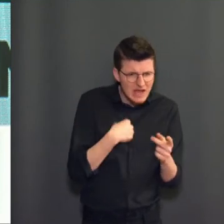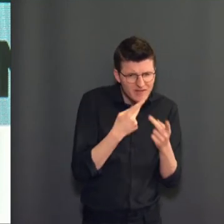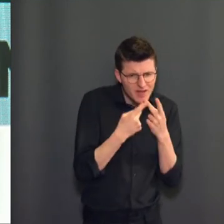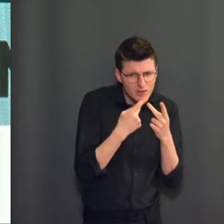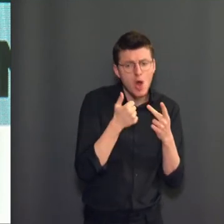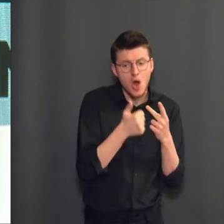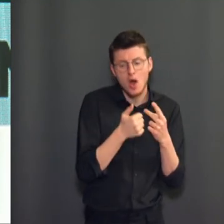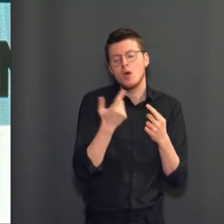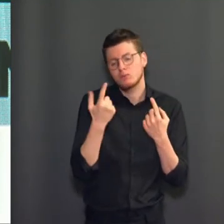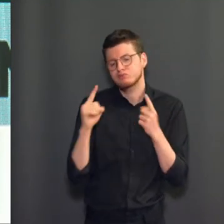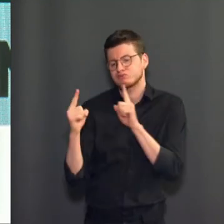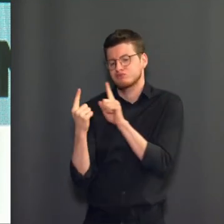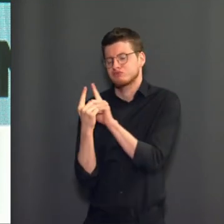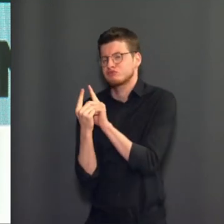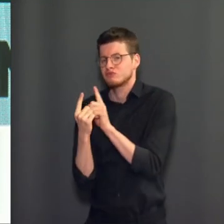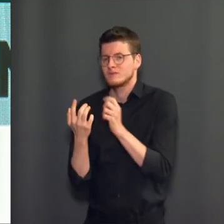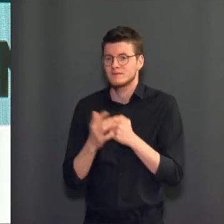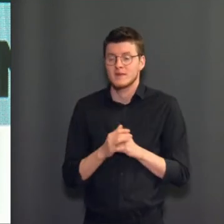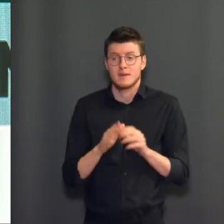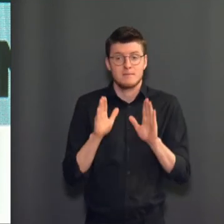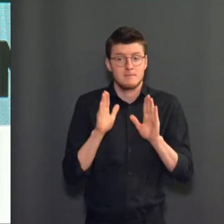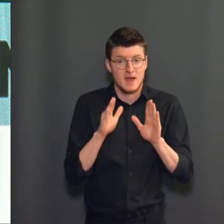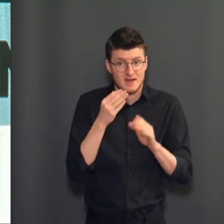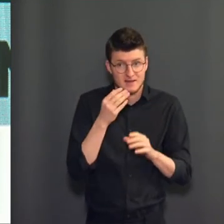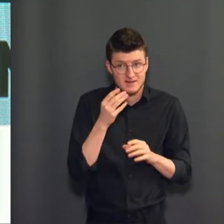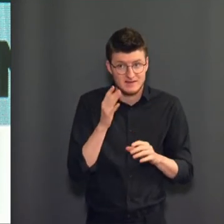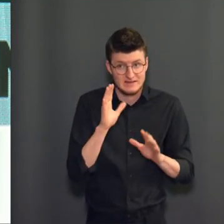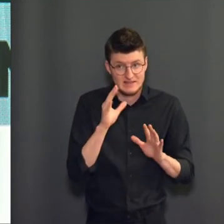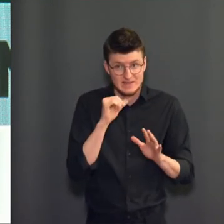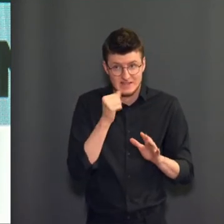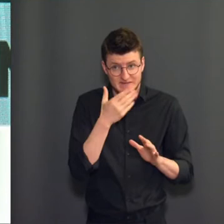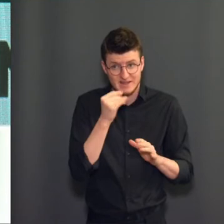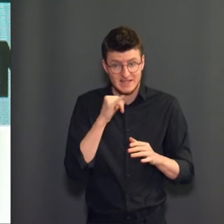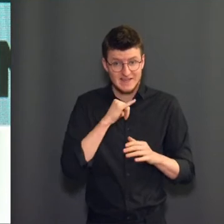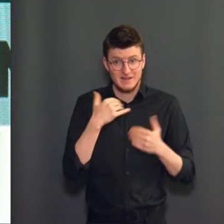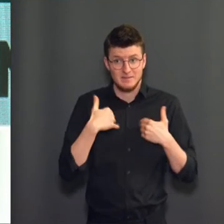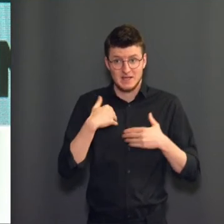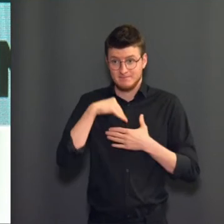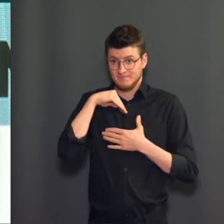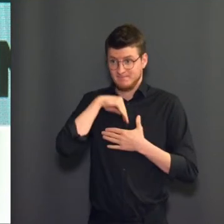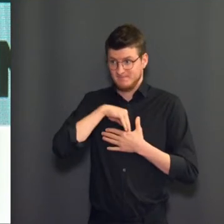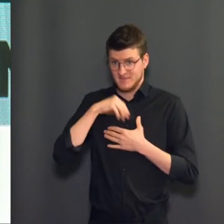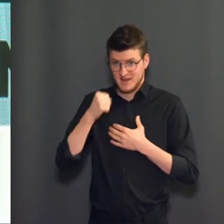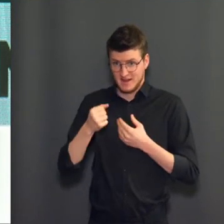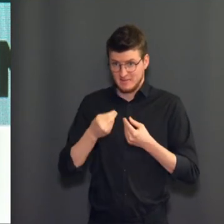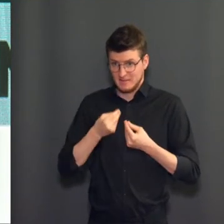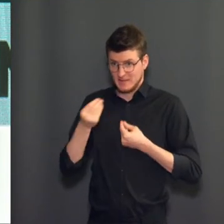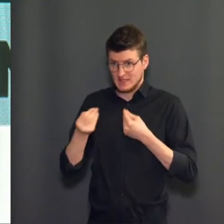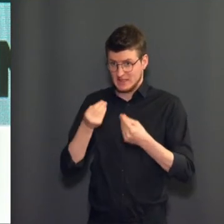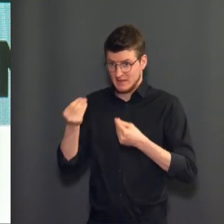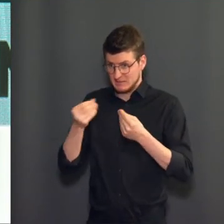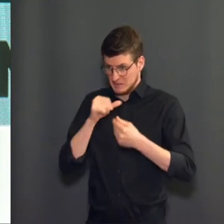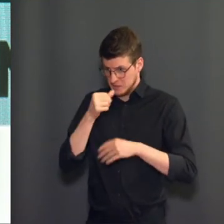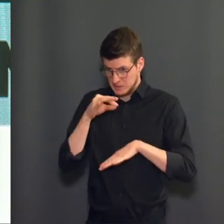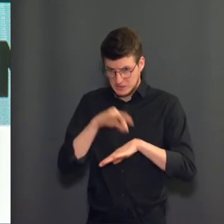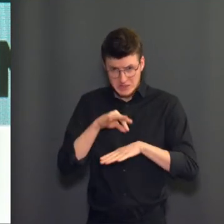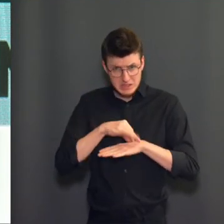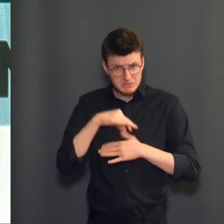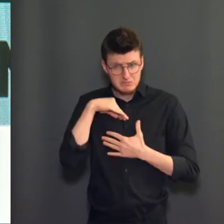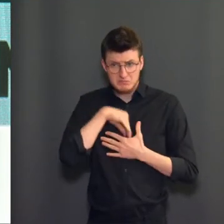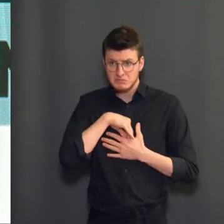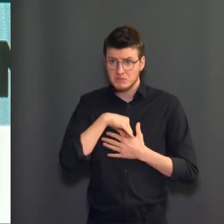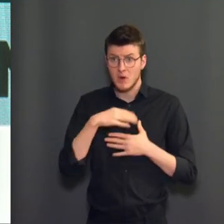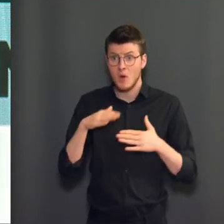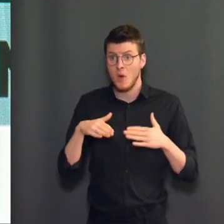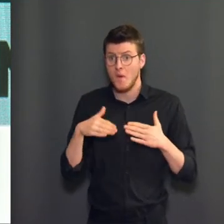Vergeet niet dat sommige mensen besmettelijk kunnen zijn zonder symptomen of vaak reeds besmettelijk zijn